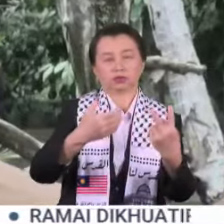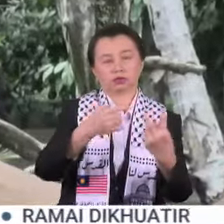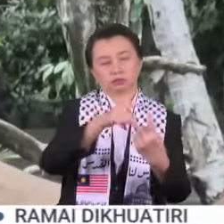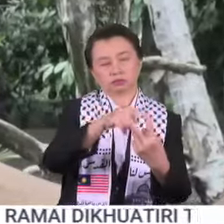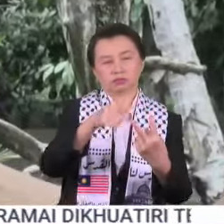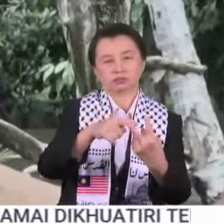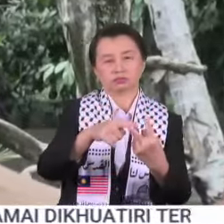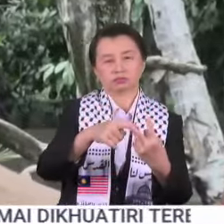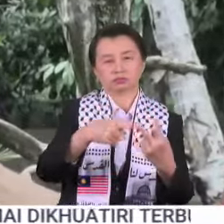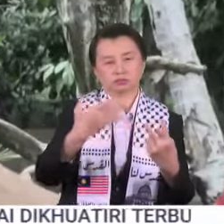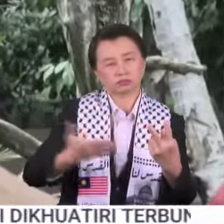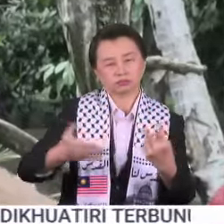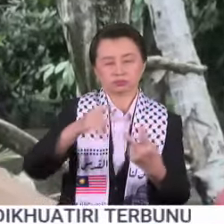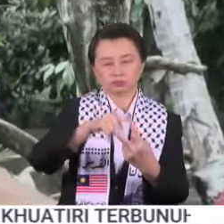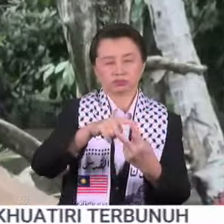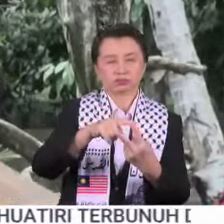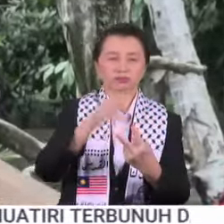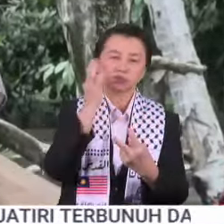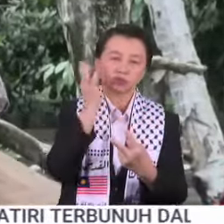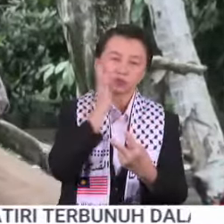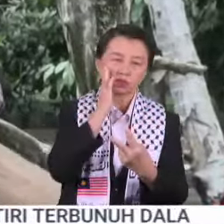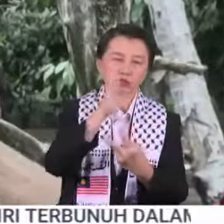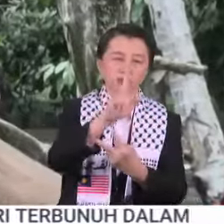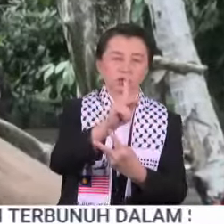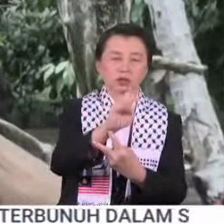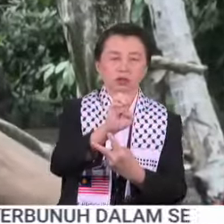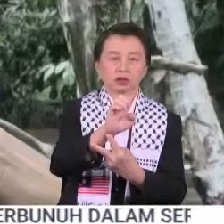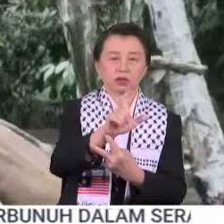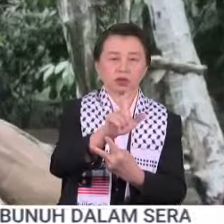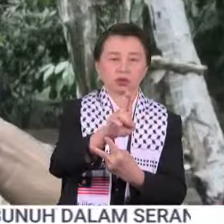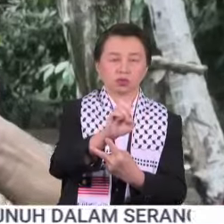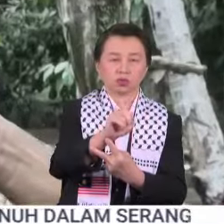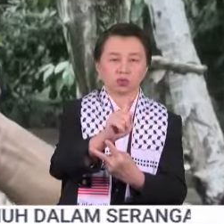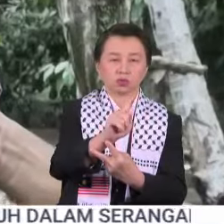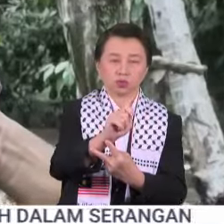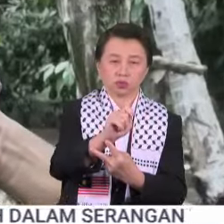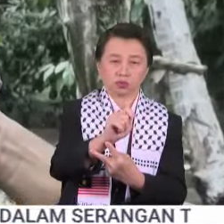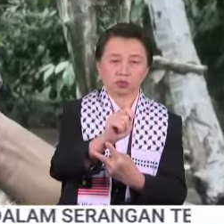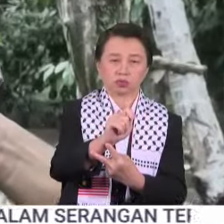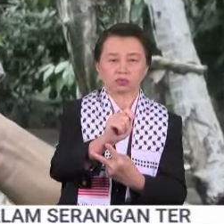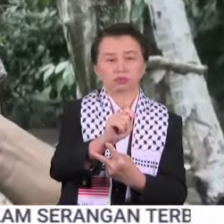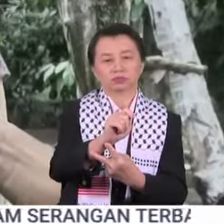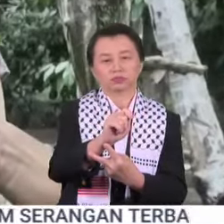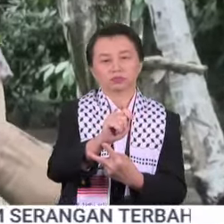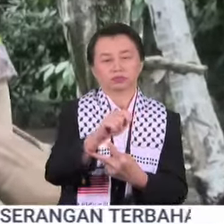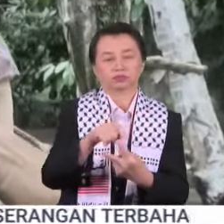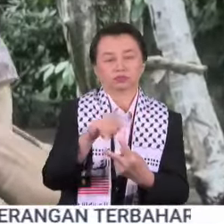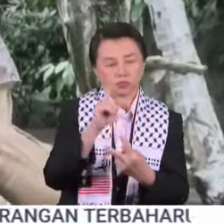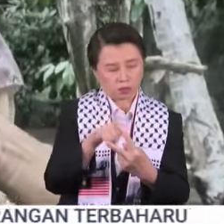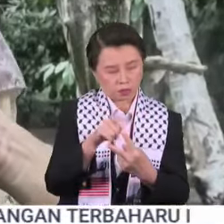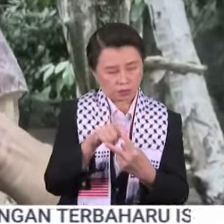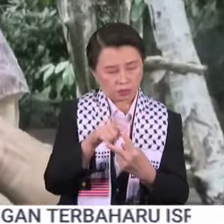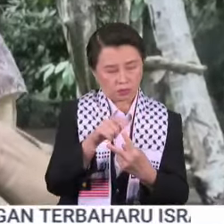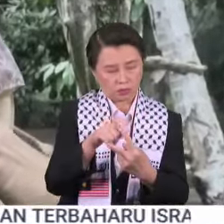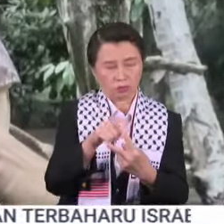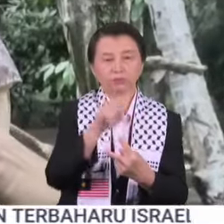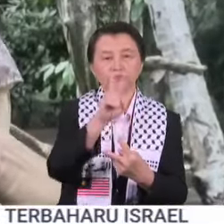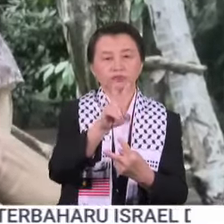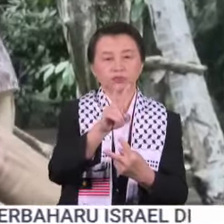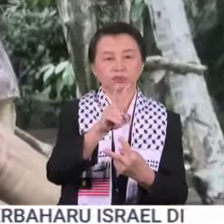dua produk madu kelulut lah. Okey, pertama kita dah packingkan madu kelulut ni antara